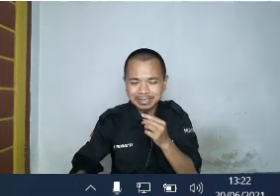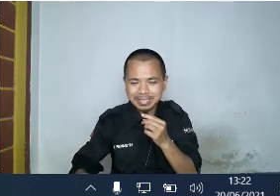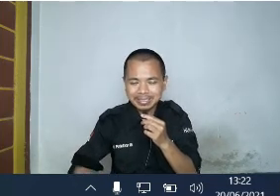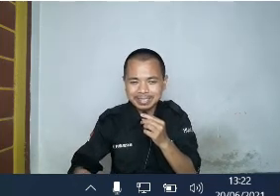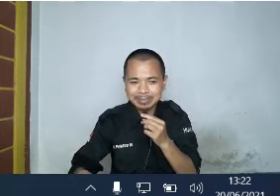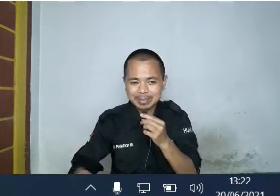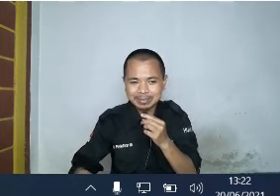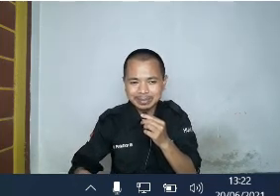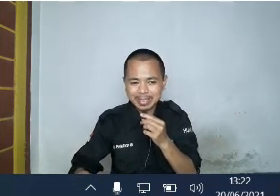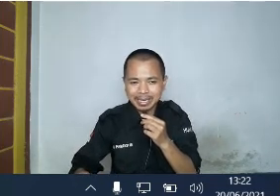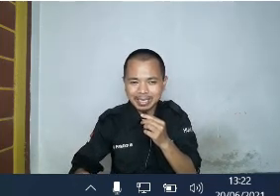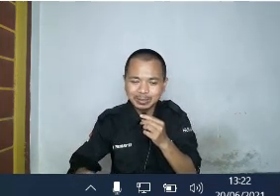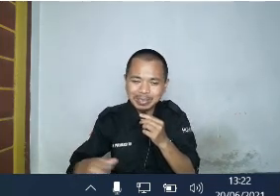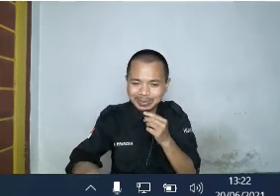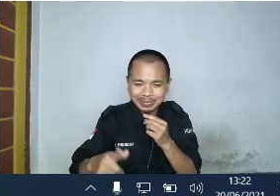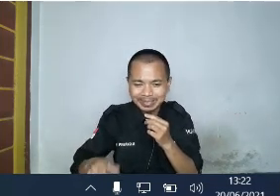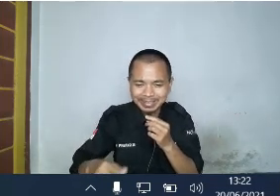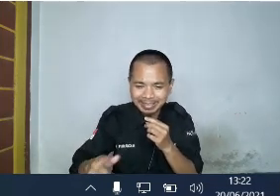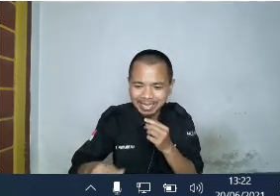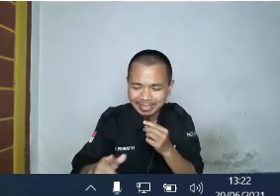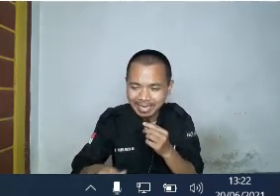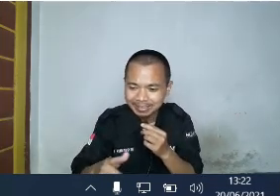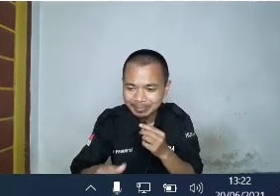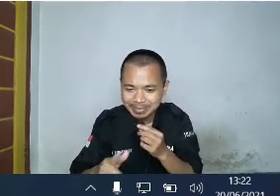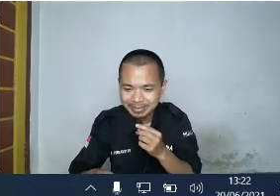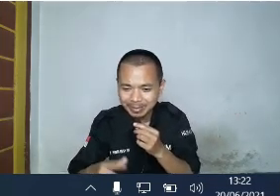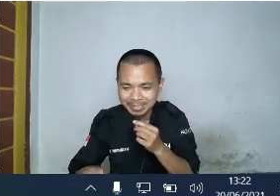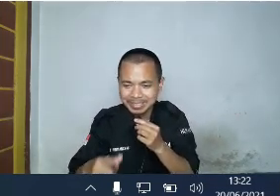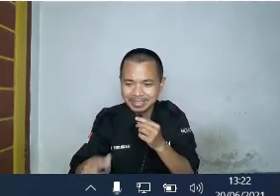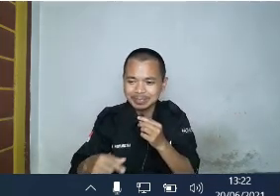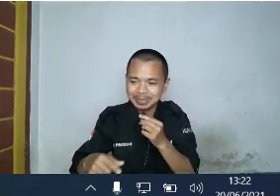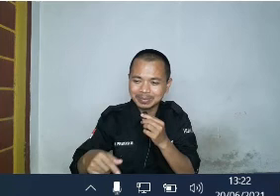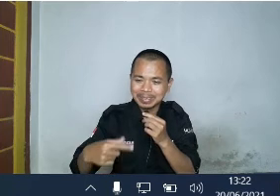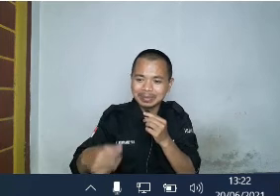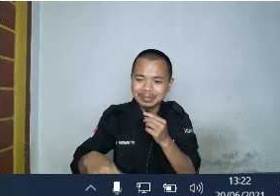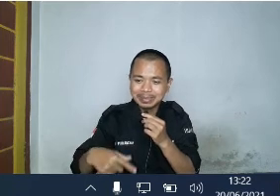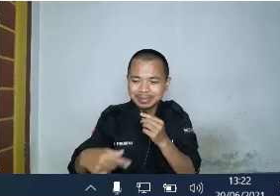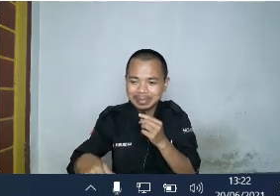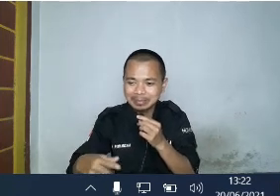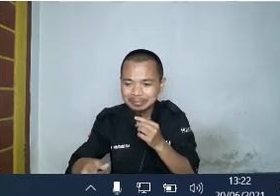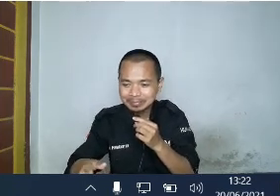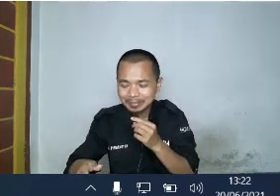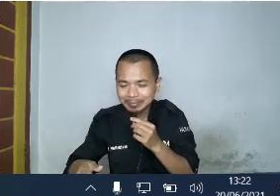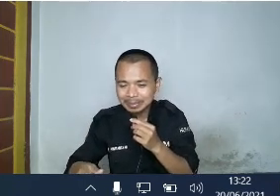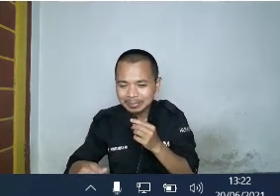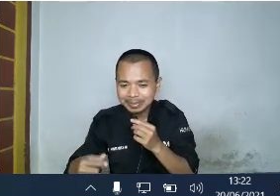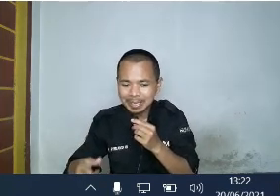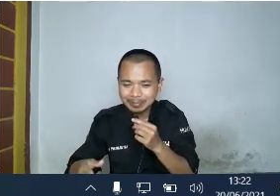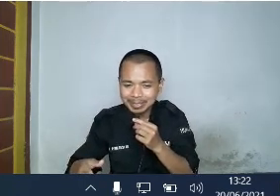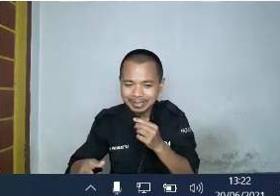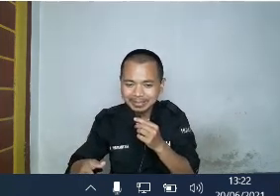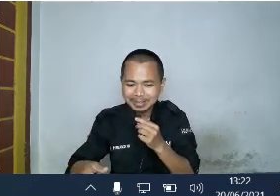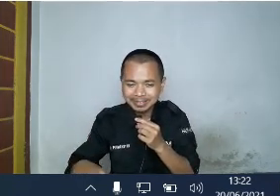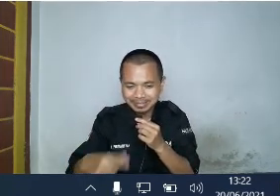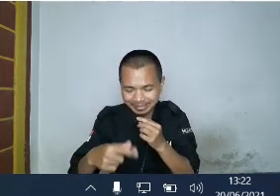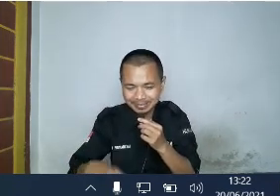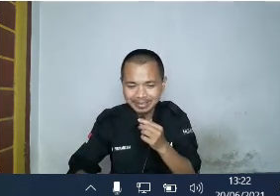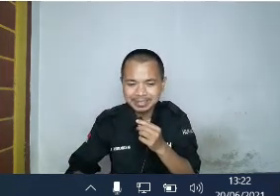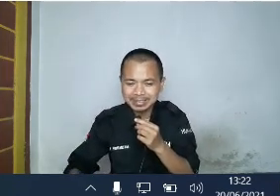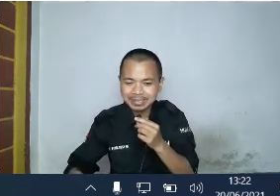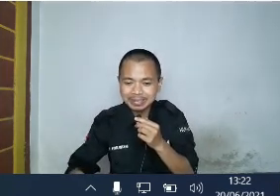setelah dikirim mata Korea itu baru nanti akan aktif oleh sistem itu yang yang mata kuliah b